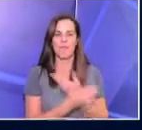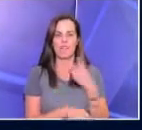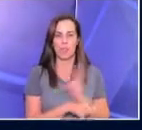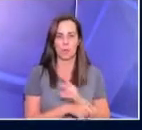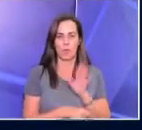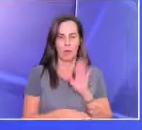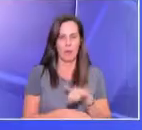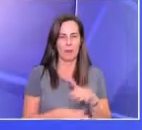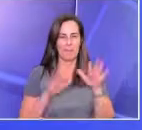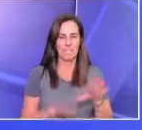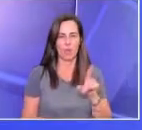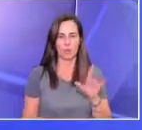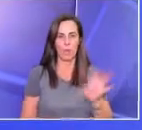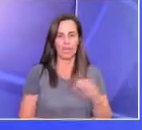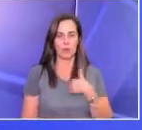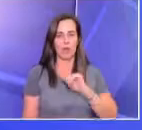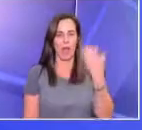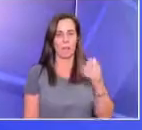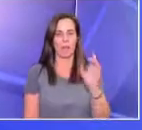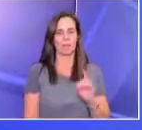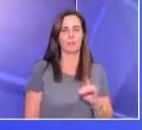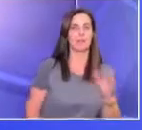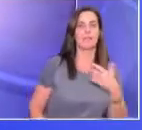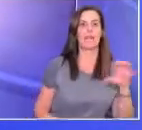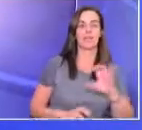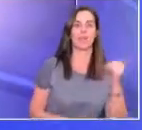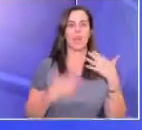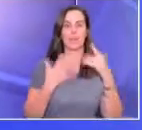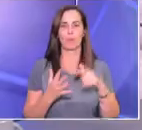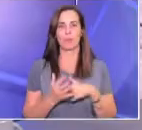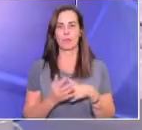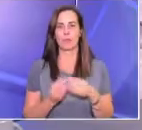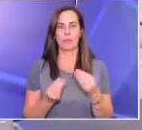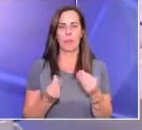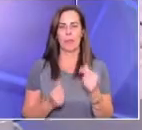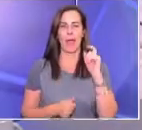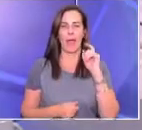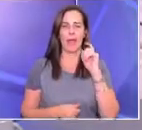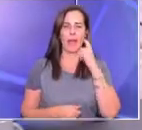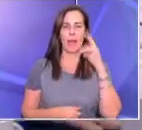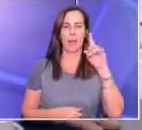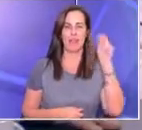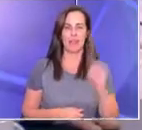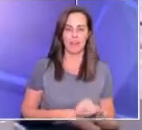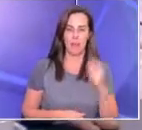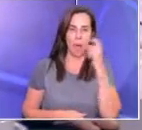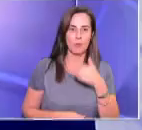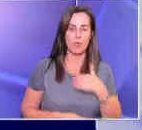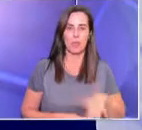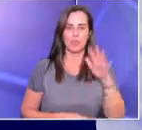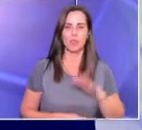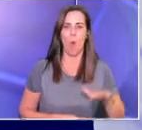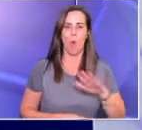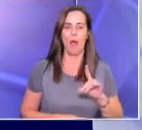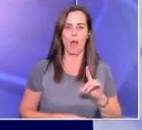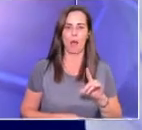פה הייתה גזענות, וזה מה שהרגיז אותי הכי הרבה. אין ויכוח. הרגיז אותי כל הסיפורים הרמיזה לרמת חן. אני כל הפשע שלי, שגדלתי בשכונת